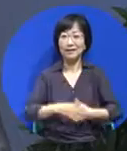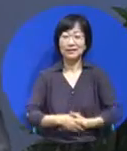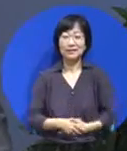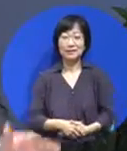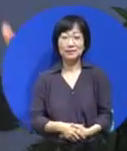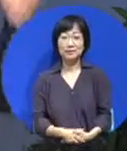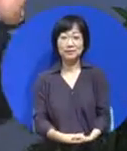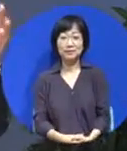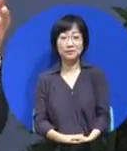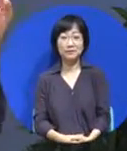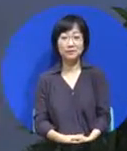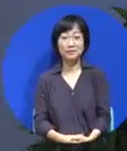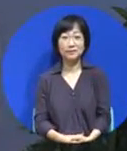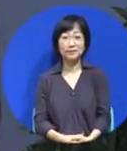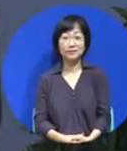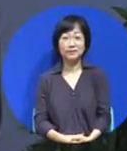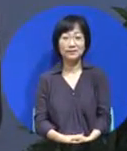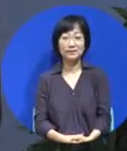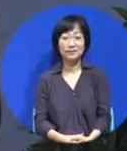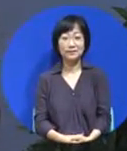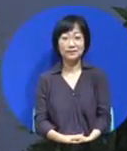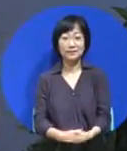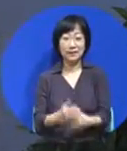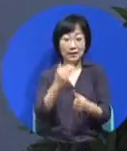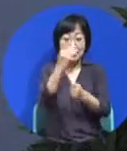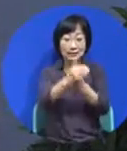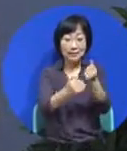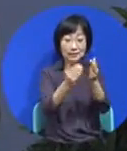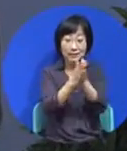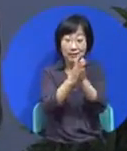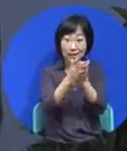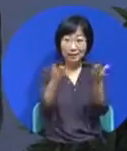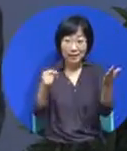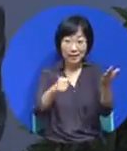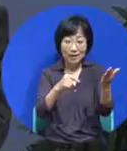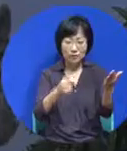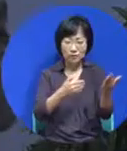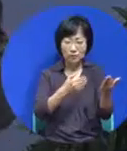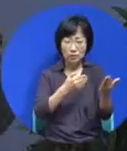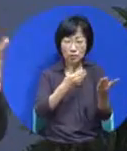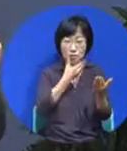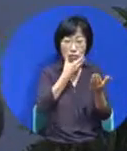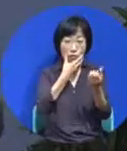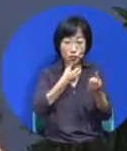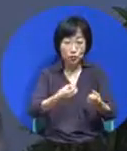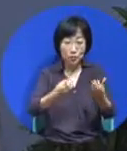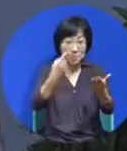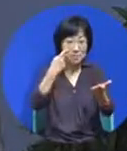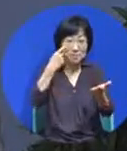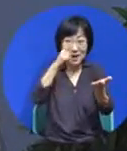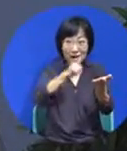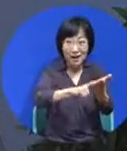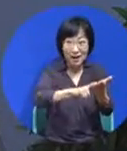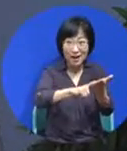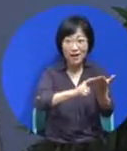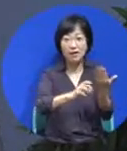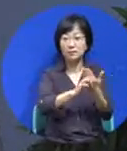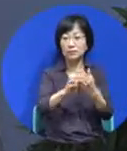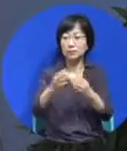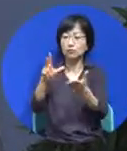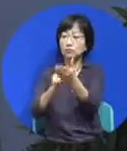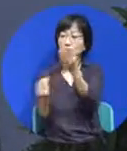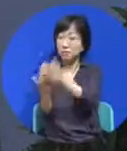그러면 성경에 있는 전체 축복이다 그래. 이 축복을 여러분 찾아내 버리면 문제가 없다가 아닙니다. 상관이 없는 겁니다.